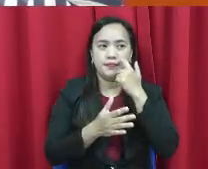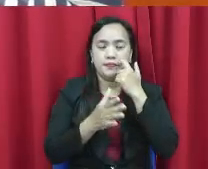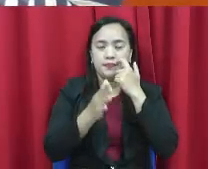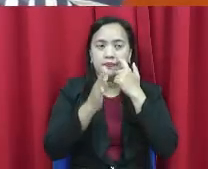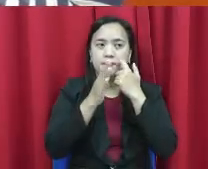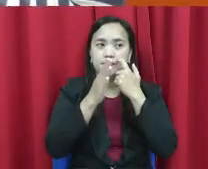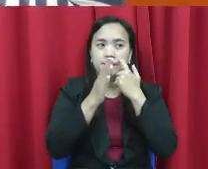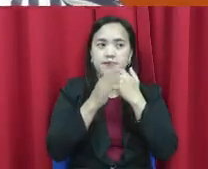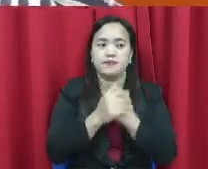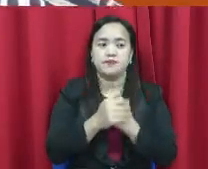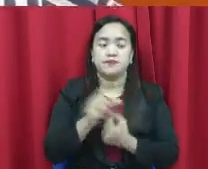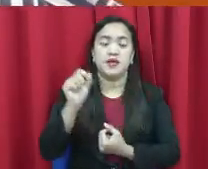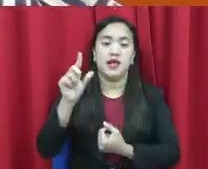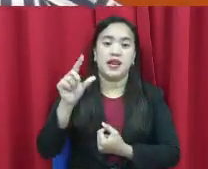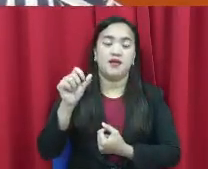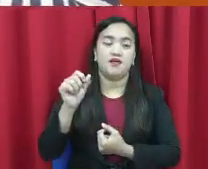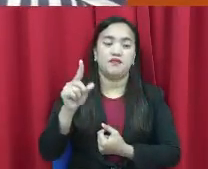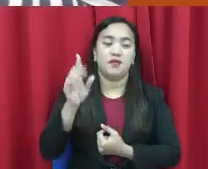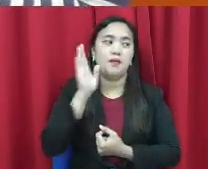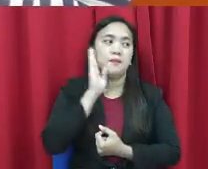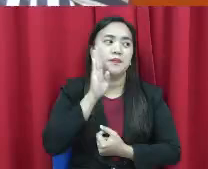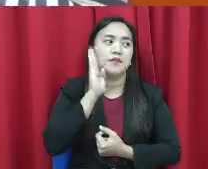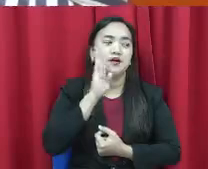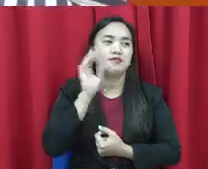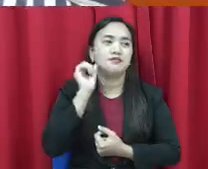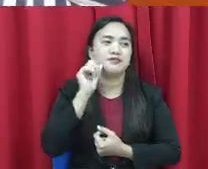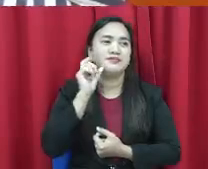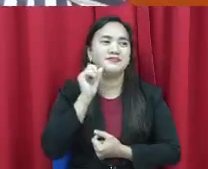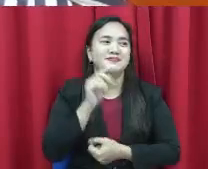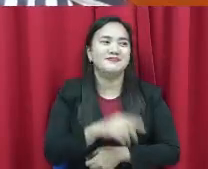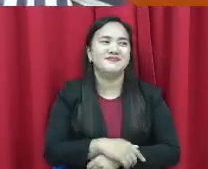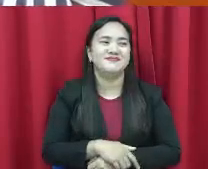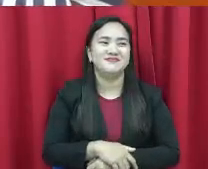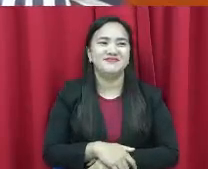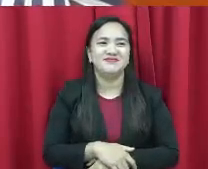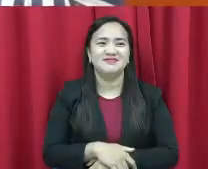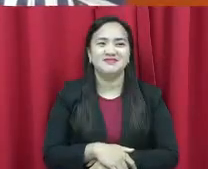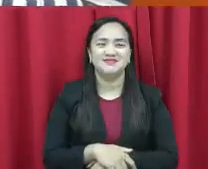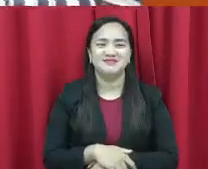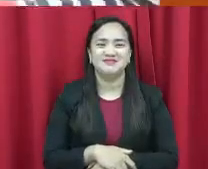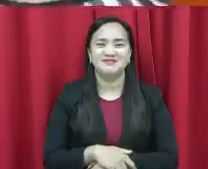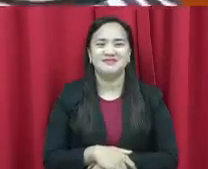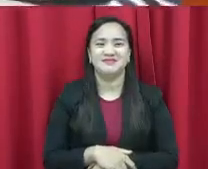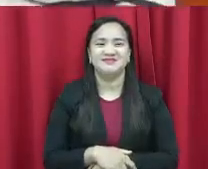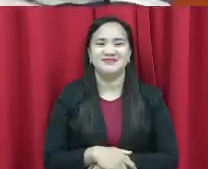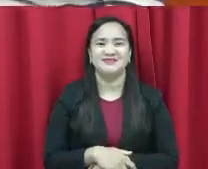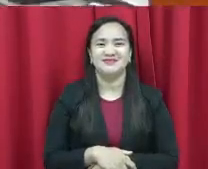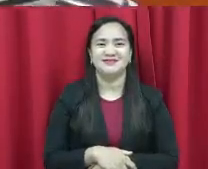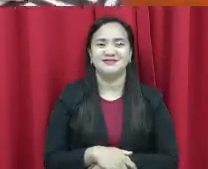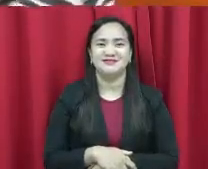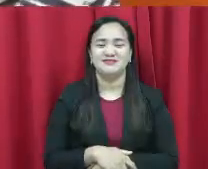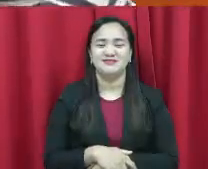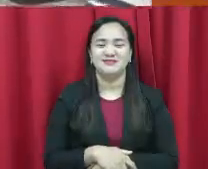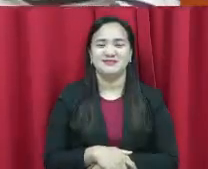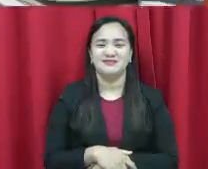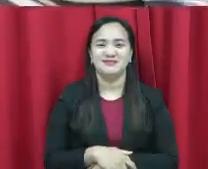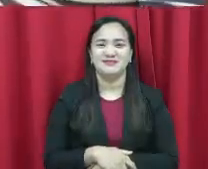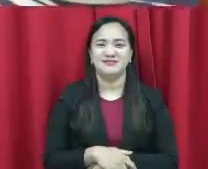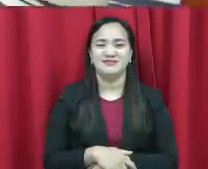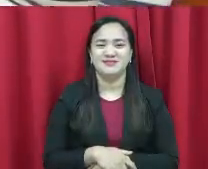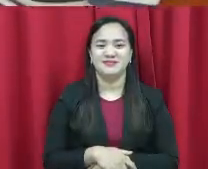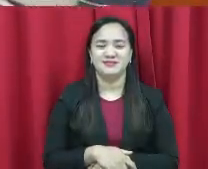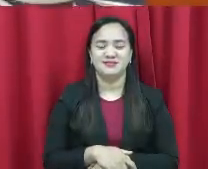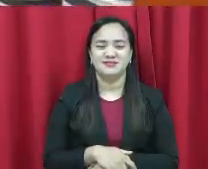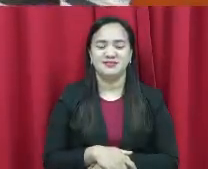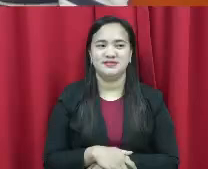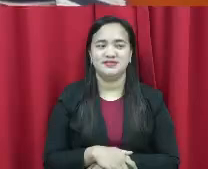magkakapatid ay 11 po kami magkapatid konti lang Oo at bunso po